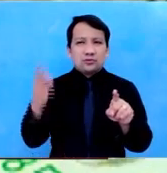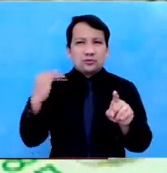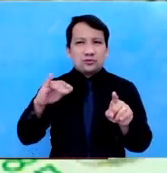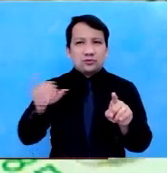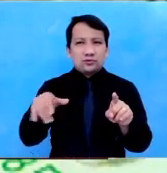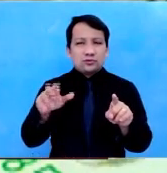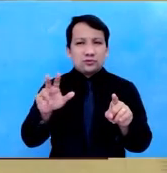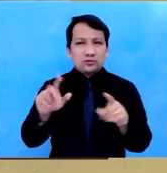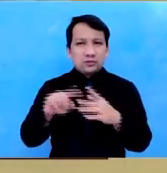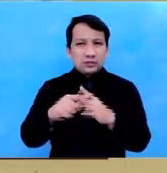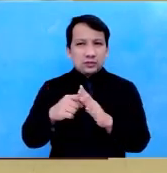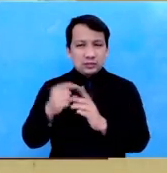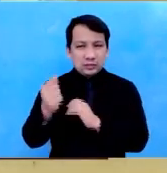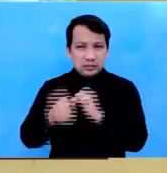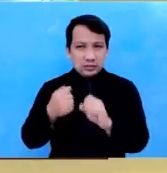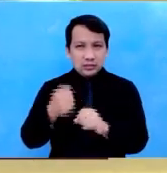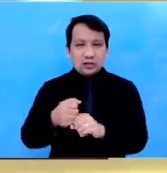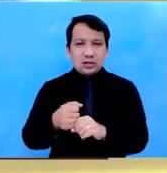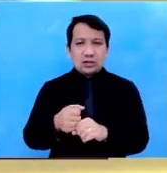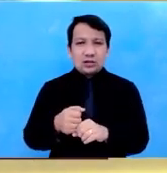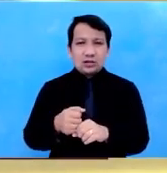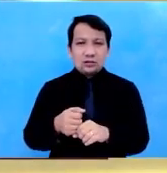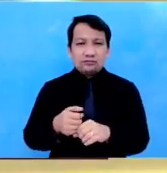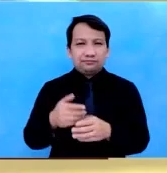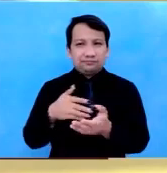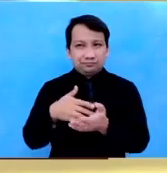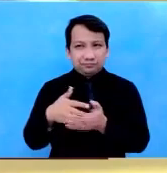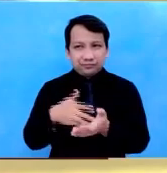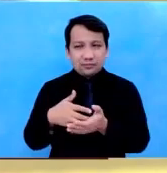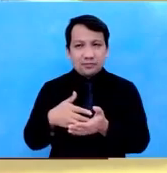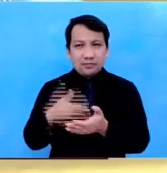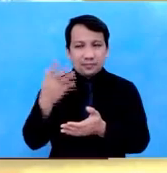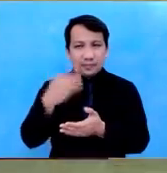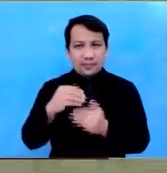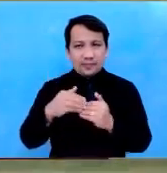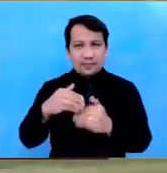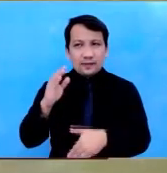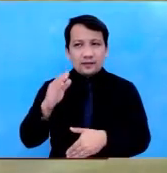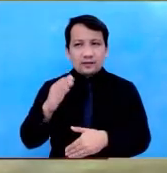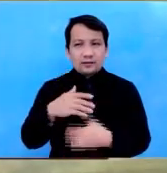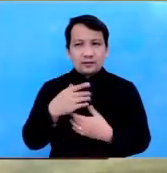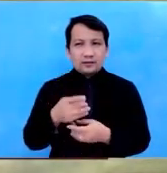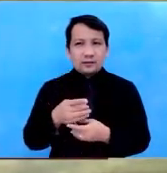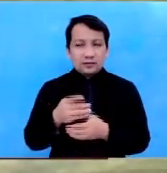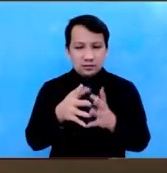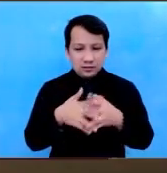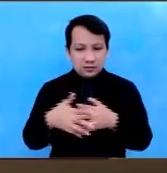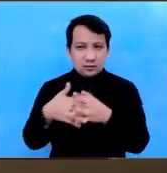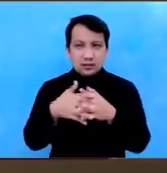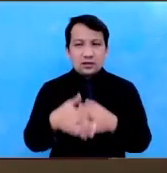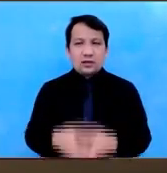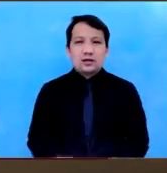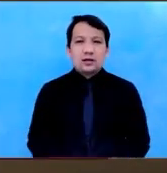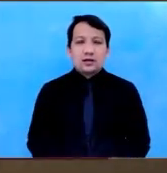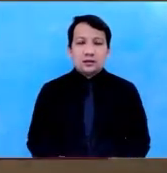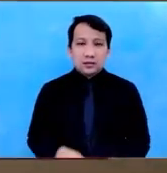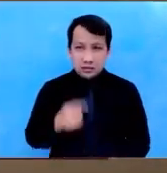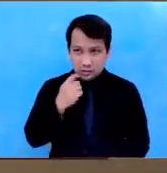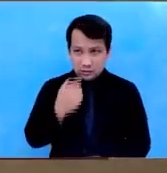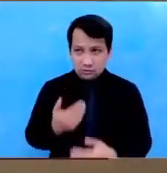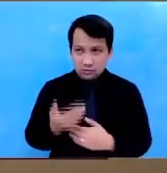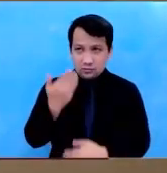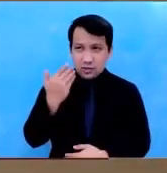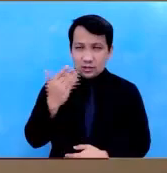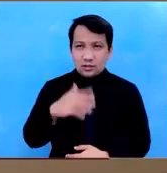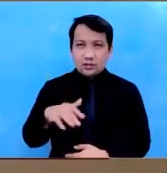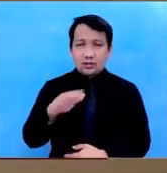ng taon. Ang paglamya ng piso ay epekto ng pagtaas ng interest rates ng Amerika. Kaninang umaga, inakyat ito ng